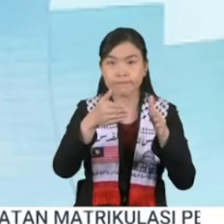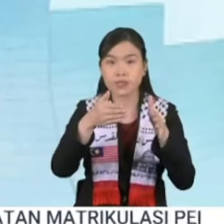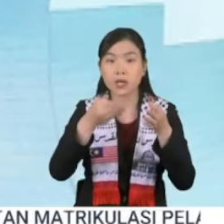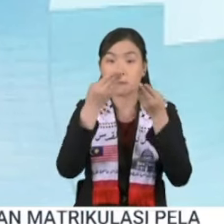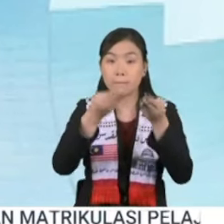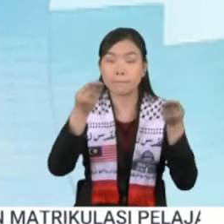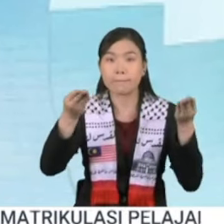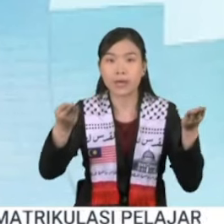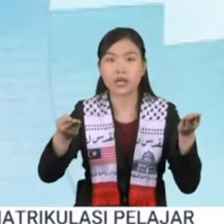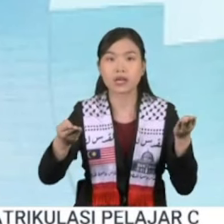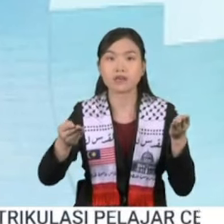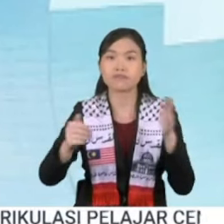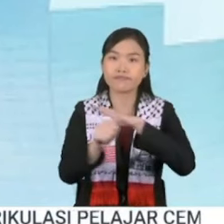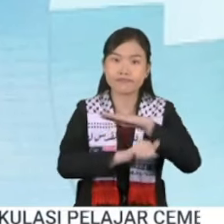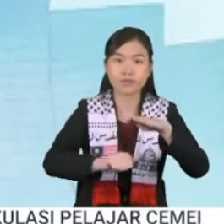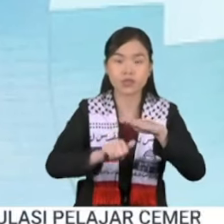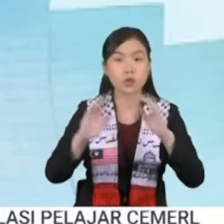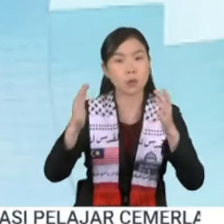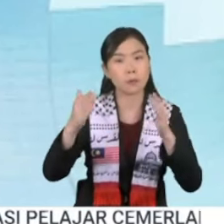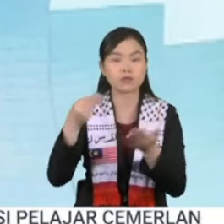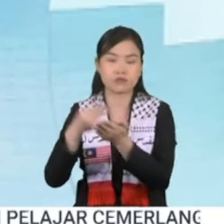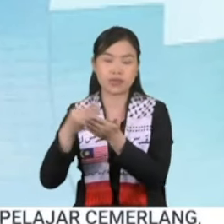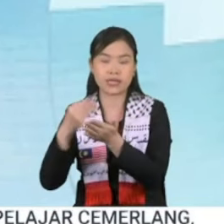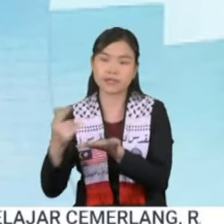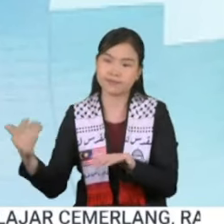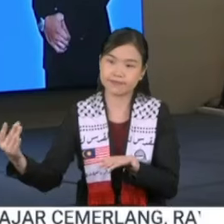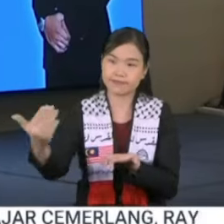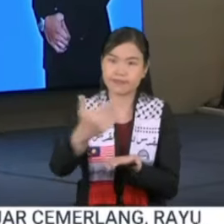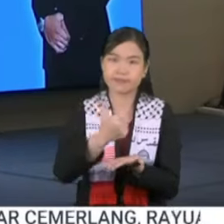sumbangan barangan keperluan berbanding wang tunai.